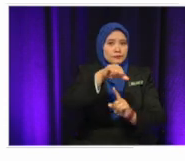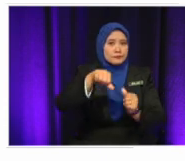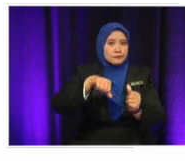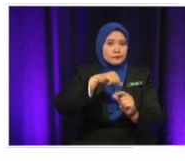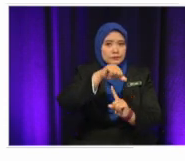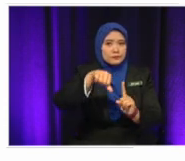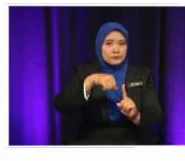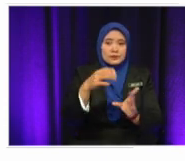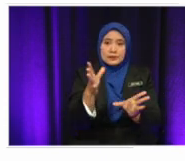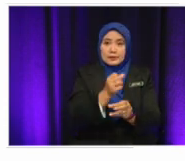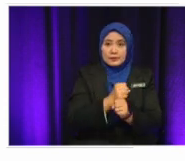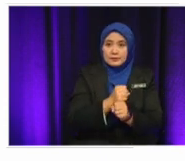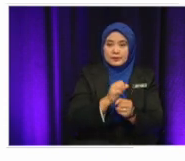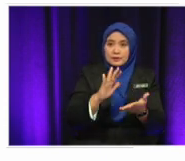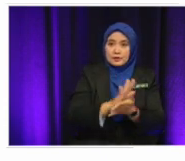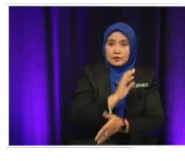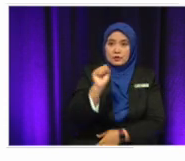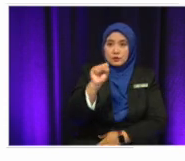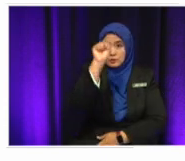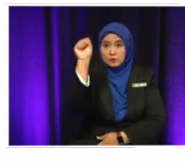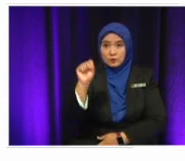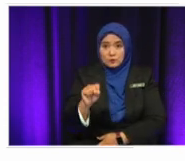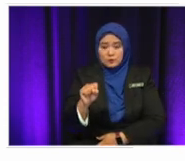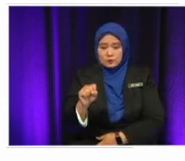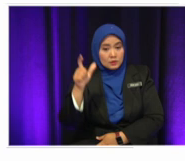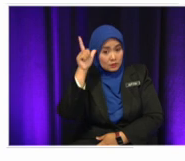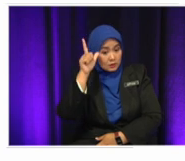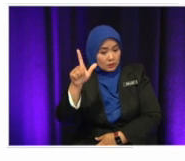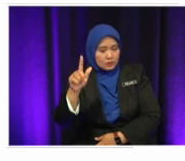dibenarkan untuk melihat kertas soal Lan Oke